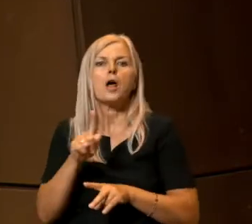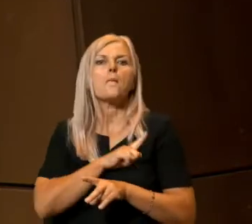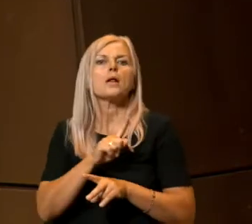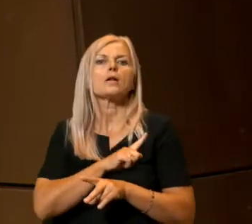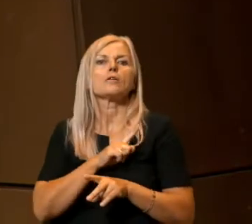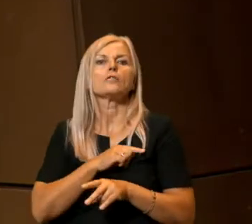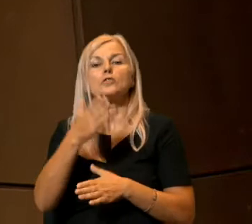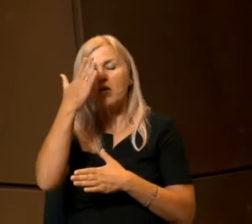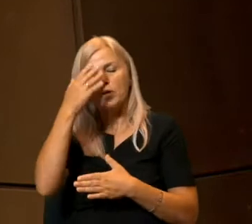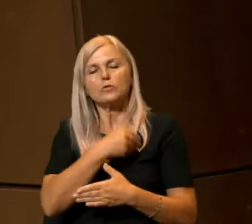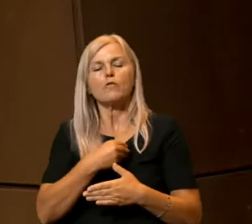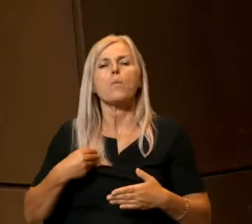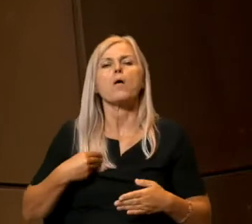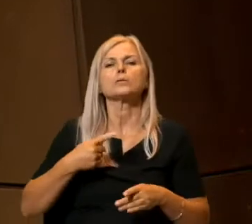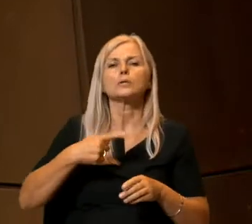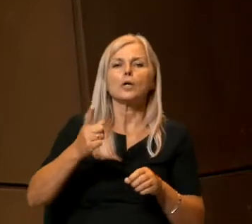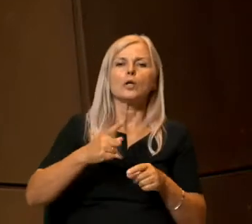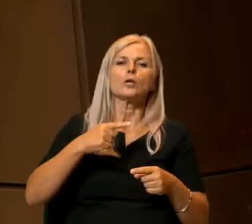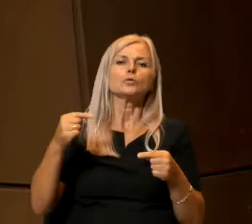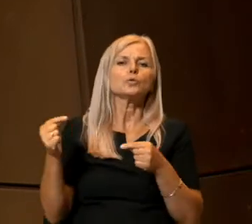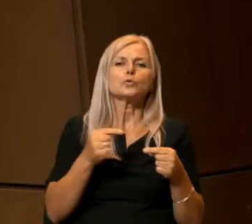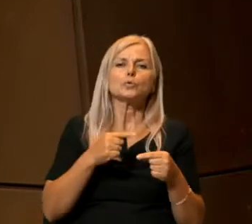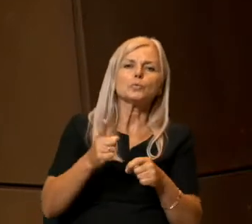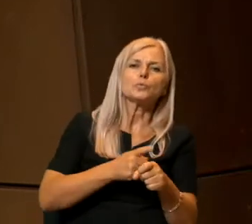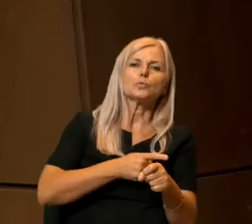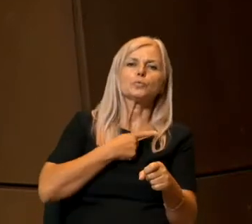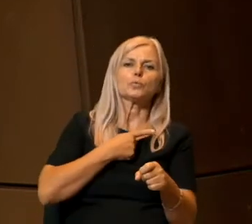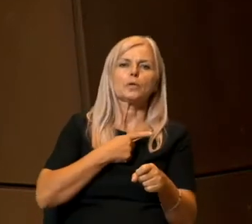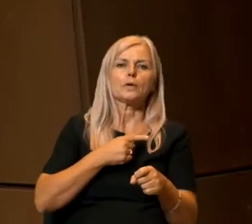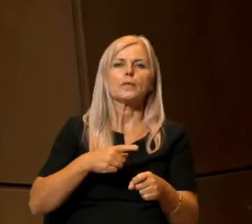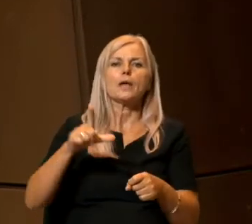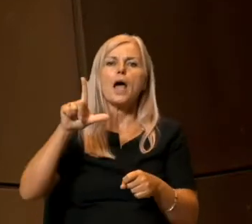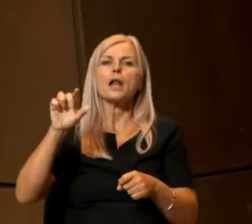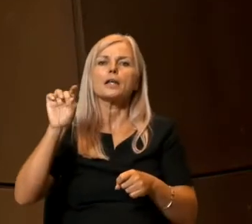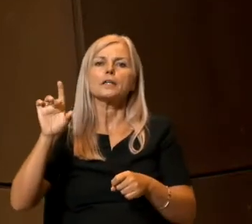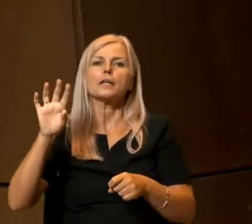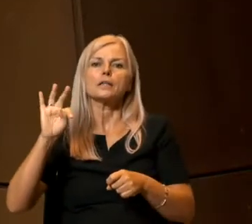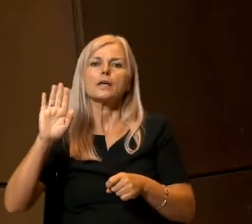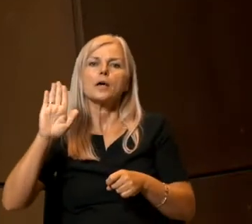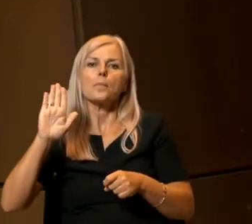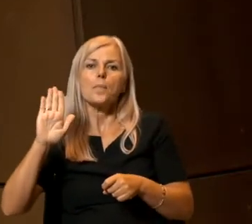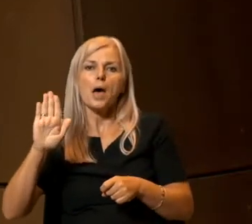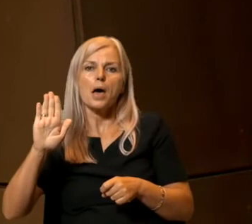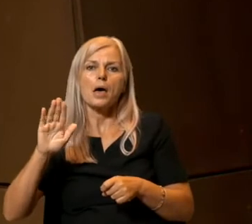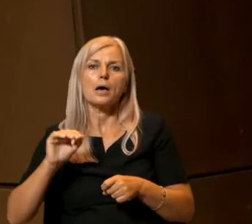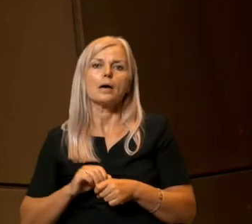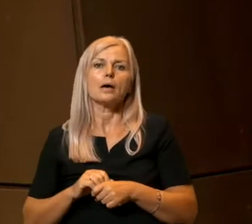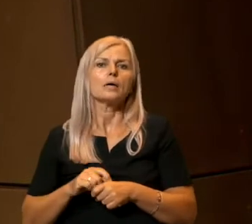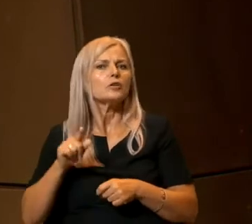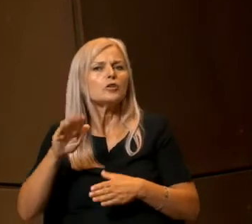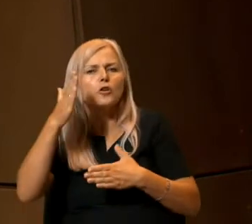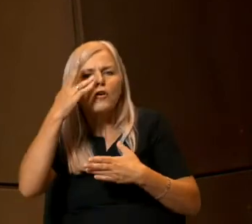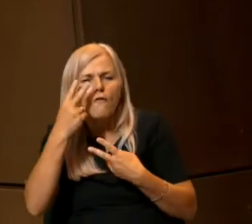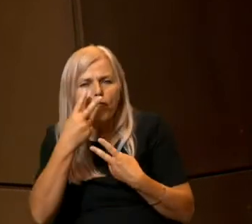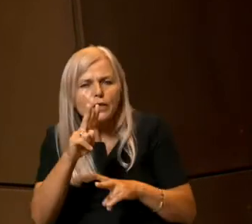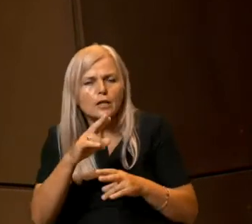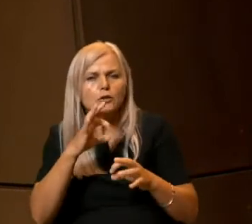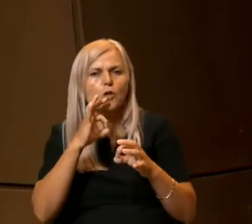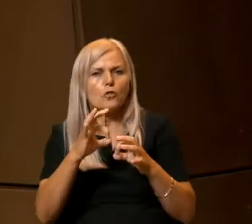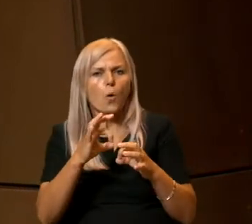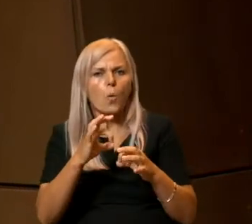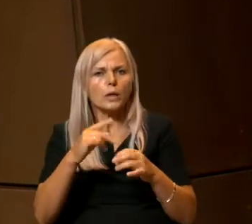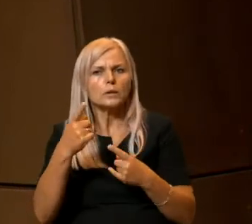Polsce też toczy się długa dyskusja na temat ruchu LGBTQ i widać wyraźnie to, co mam